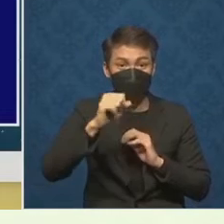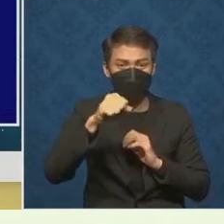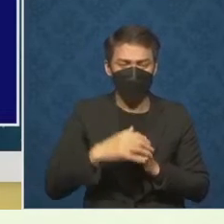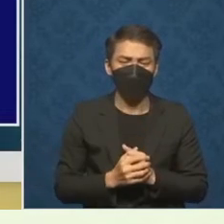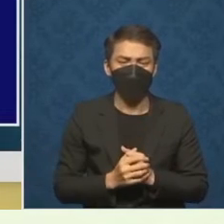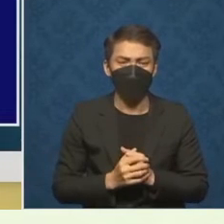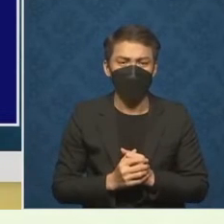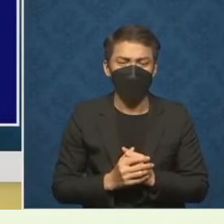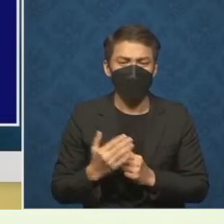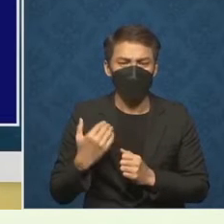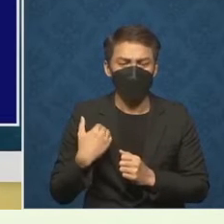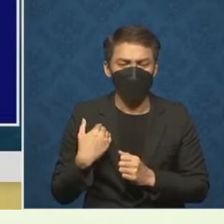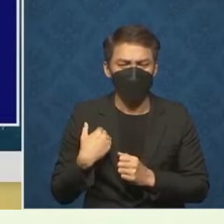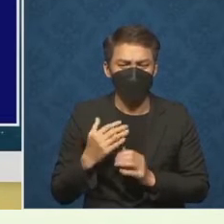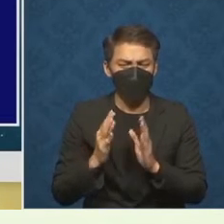ก่อนที่มาถึง